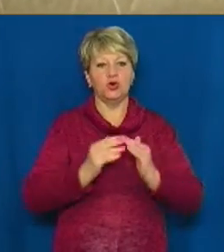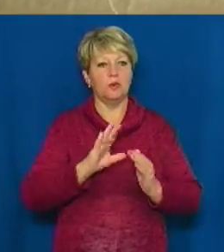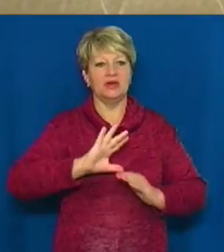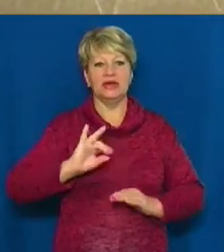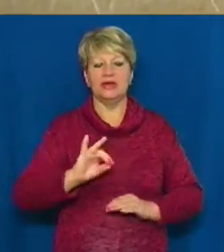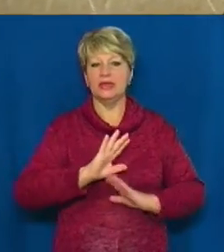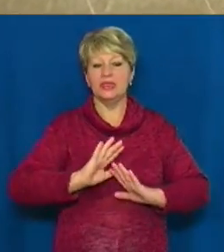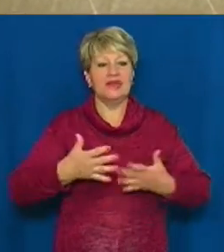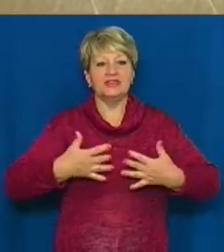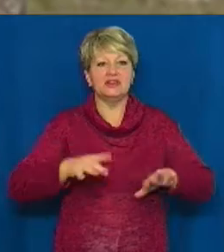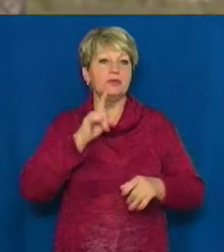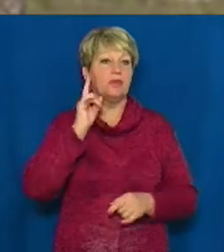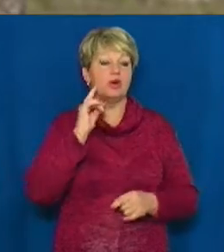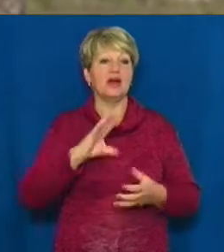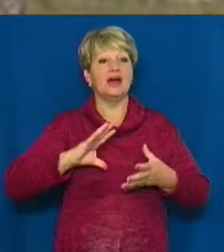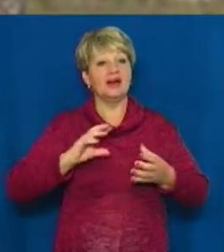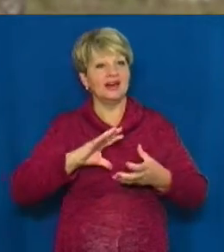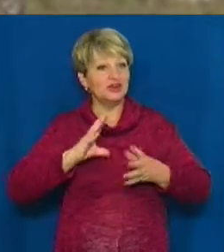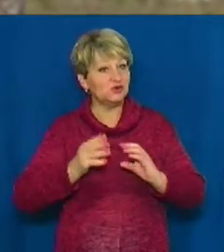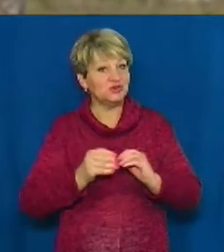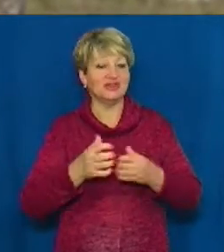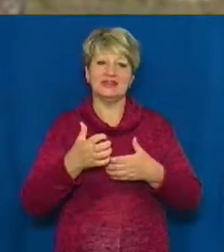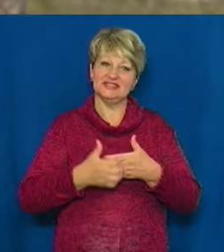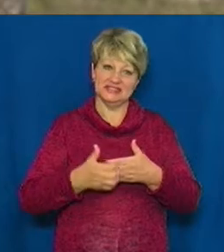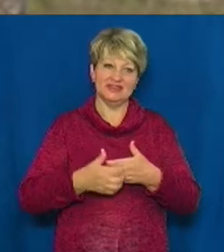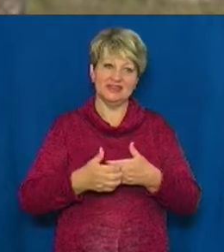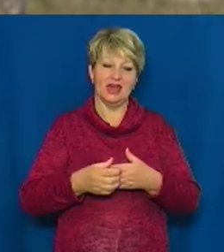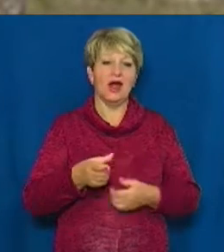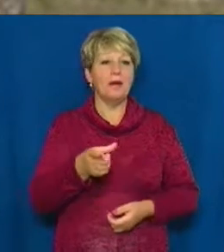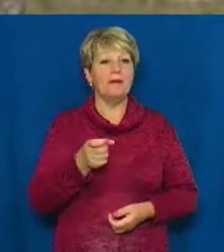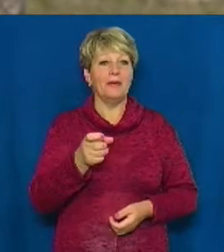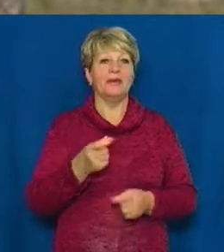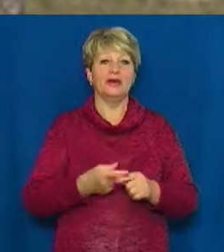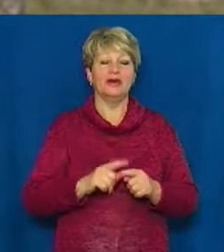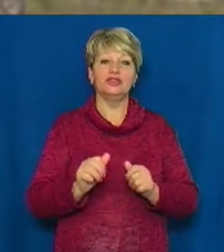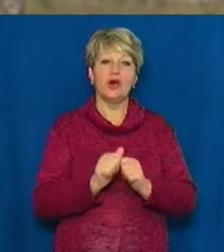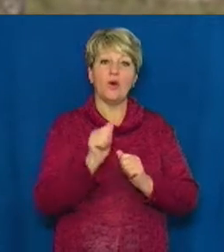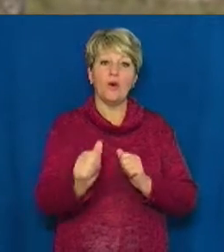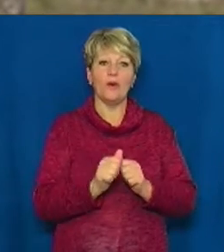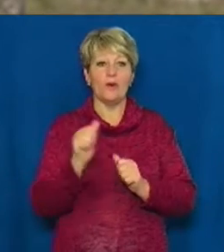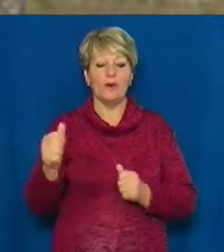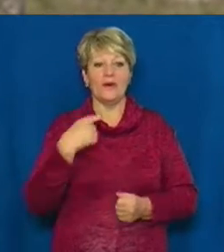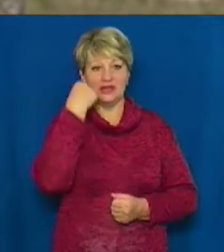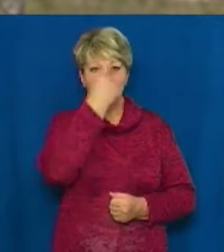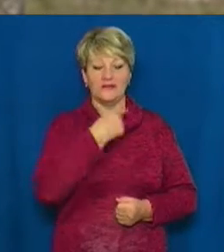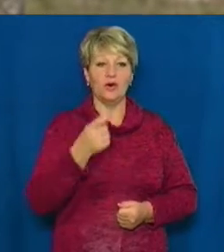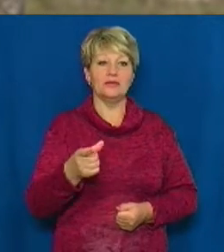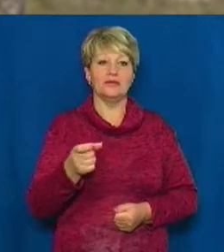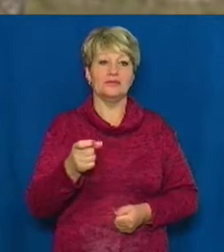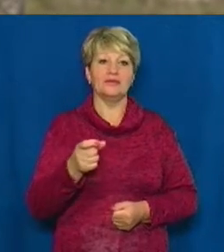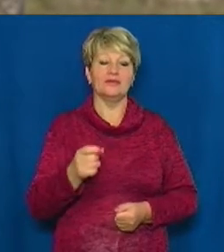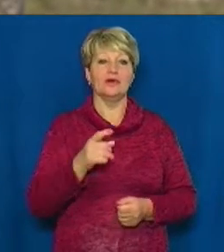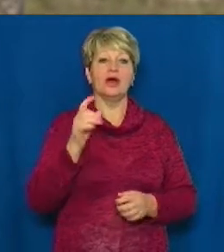такі середні. Пістолет Макарова – це індивідуальна зброя. В кожного вона повинна бути своя. Як вона пристріляна, як